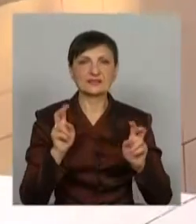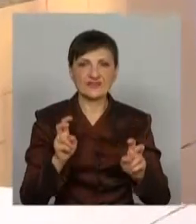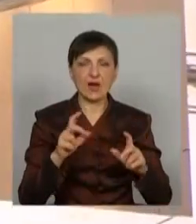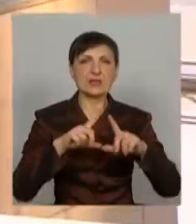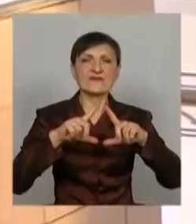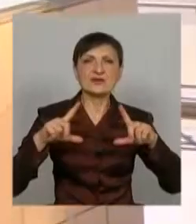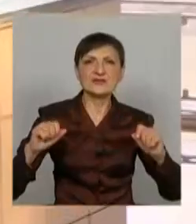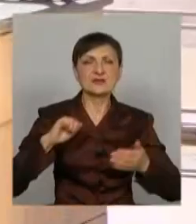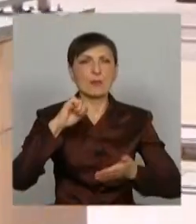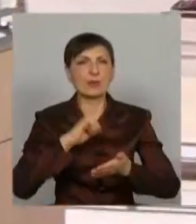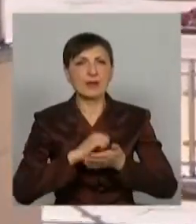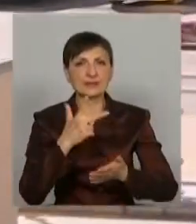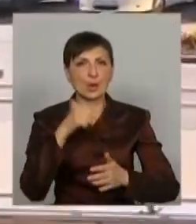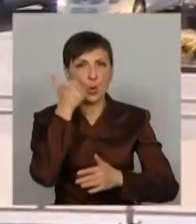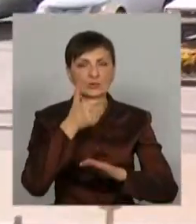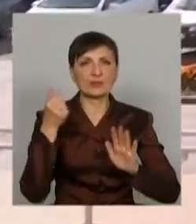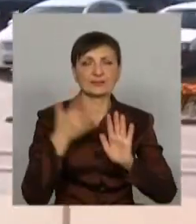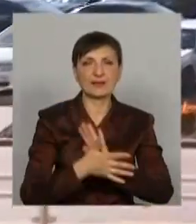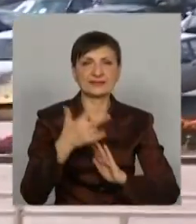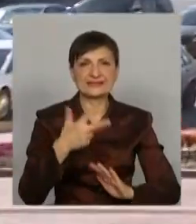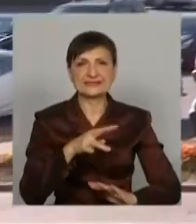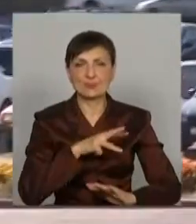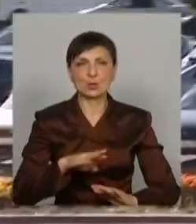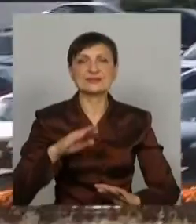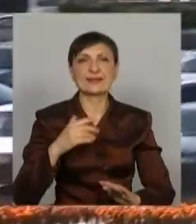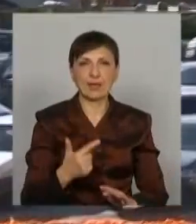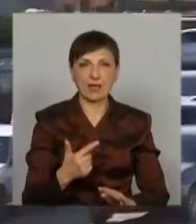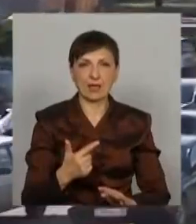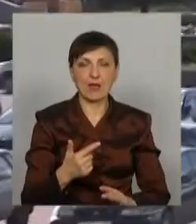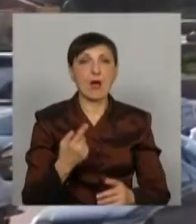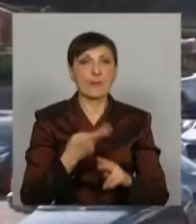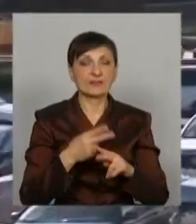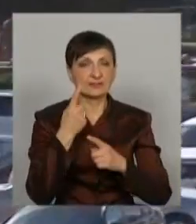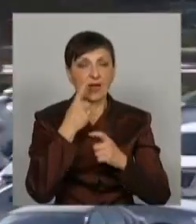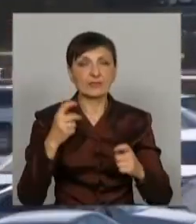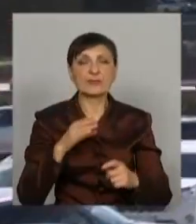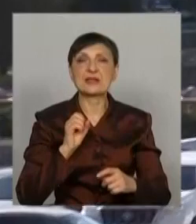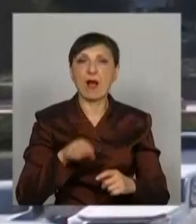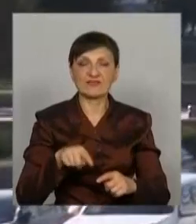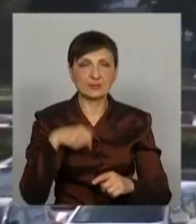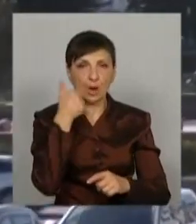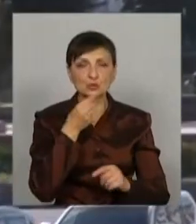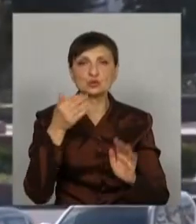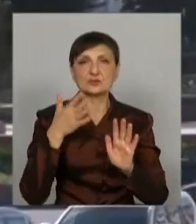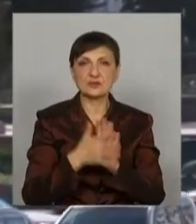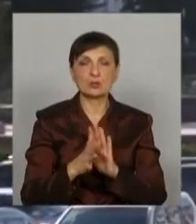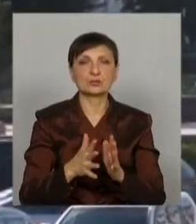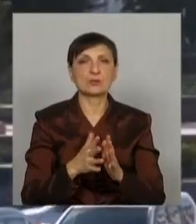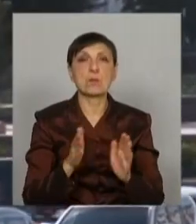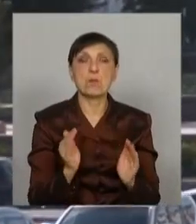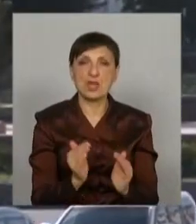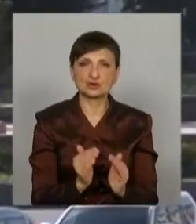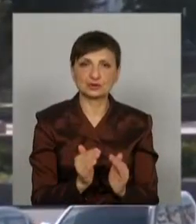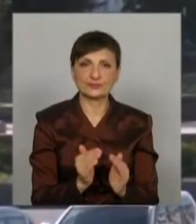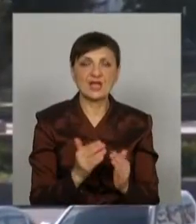бланков и печати 3 года назад потратили около 30 миллионов тенге по данным горе маслихата в этом году сумма затрат будет намного меньше